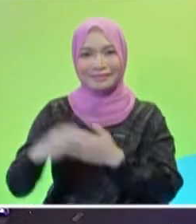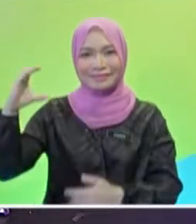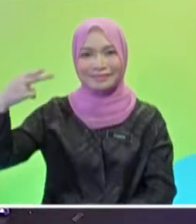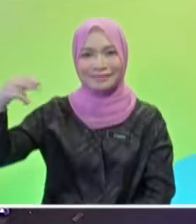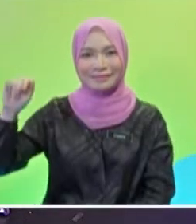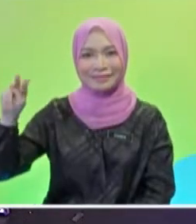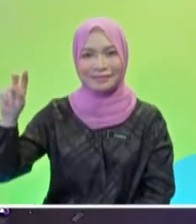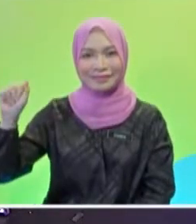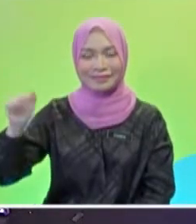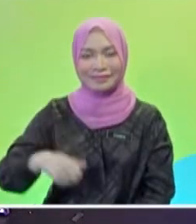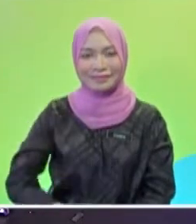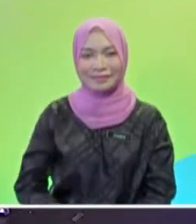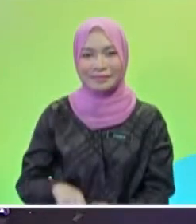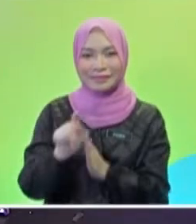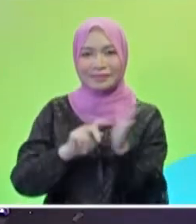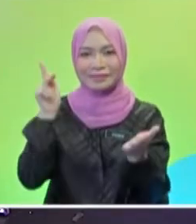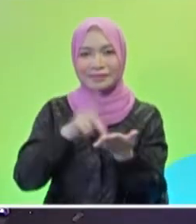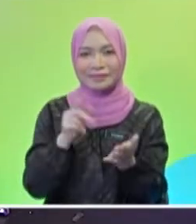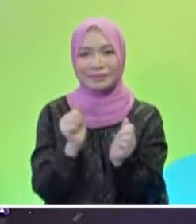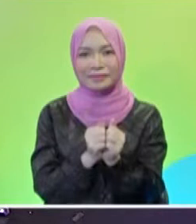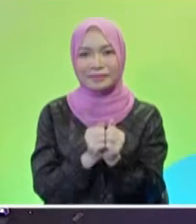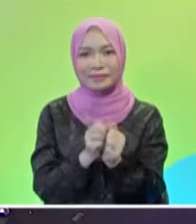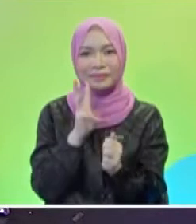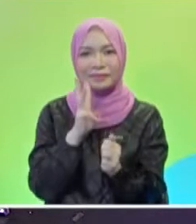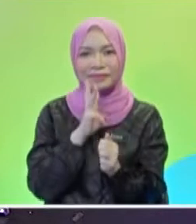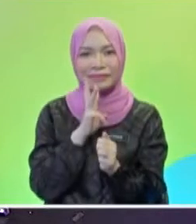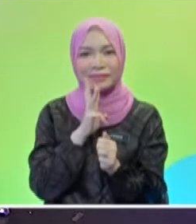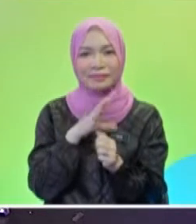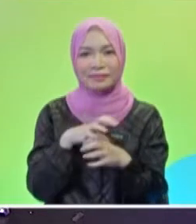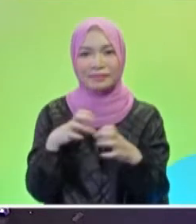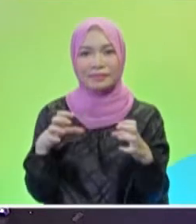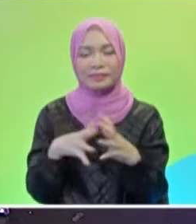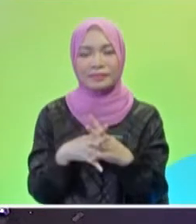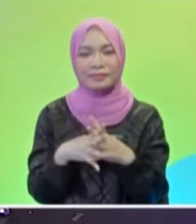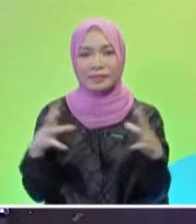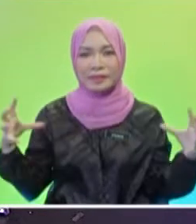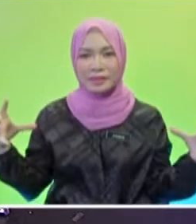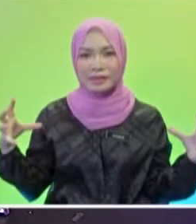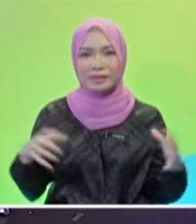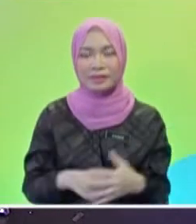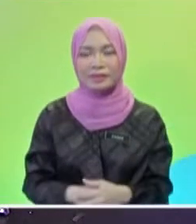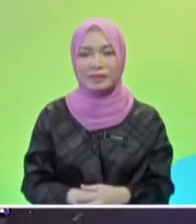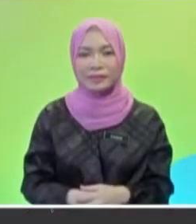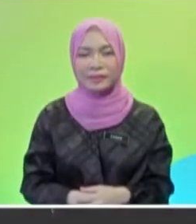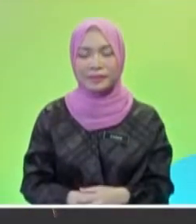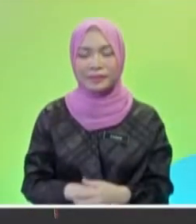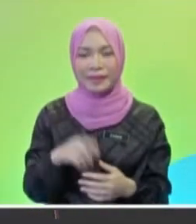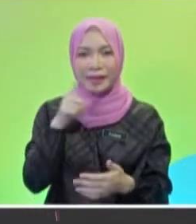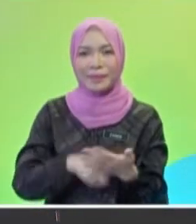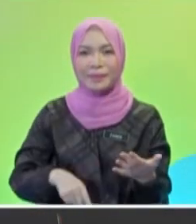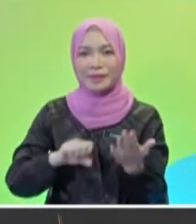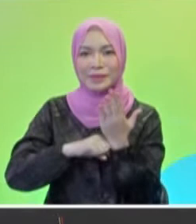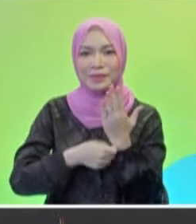terkenal dengan umpamanya besar nanti apa penegak.pdf semboyan dibangun kayak